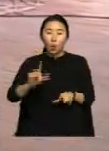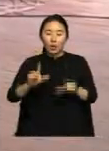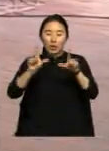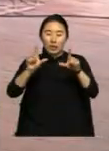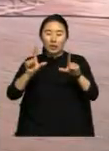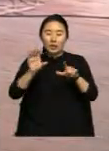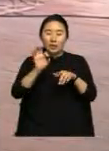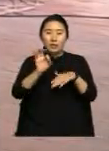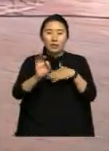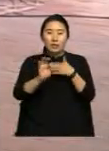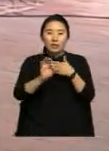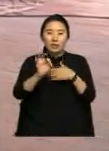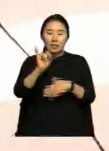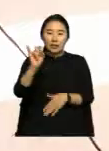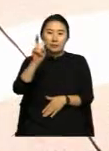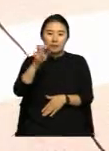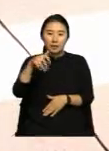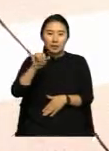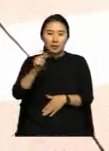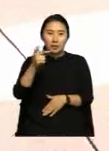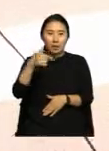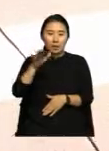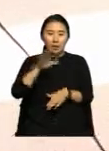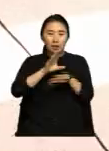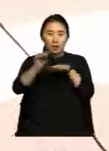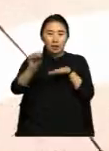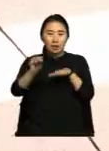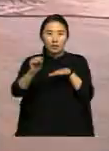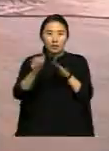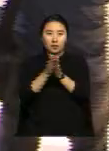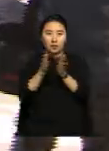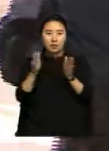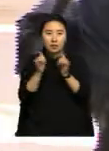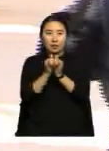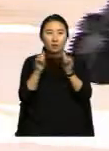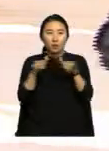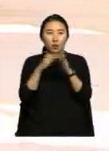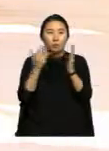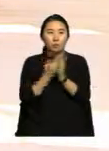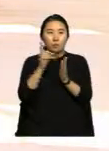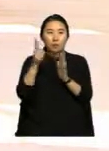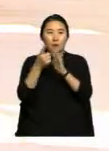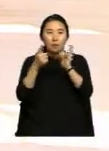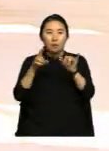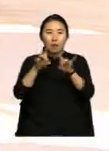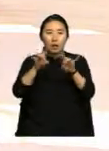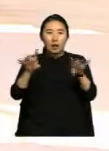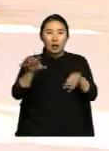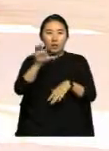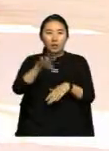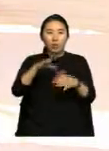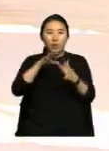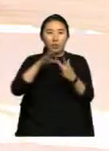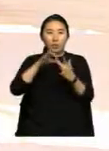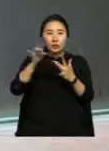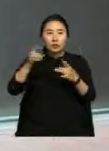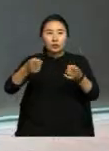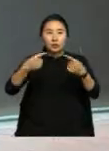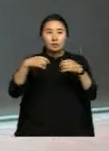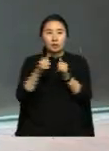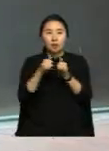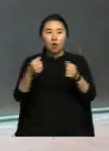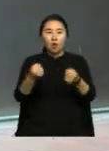임진각에서 열린 출정식을 시작으로 대장정에 오른 사람들은 모두 100명 각 지역에서 선발된 참가자들은